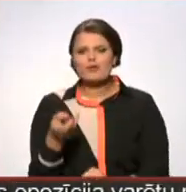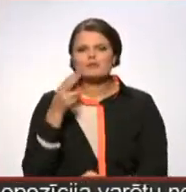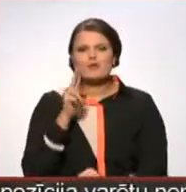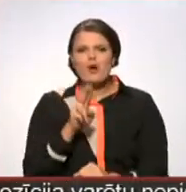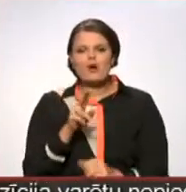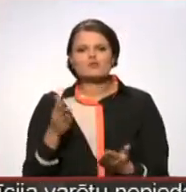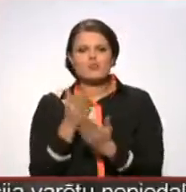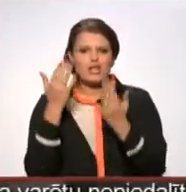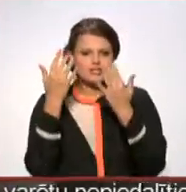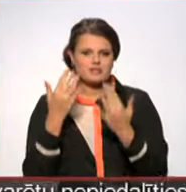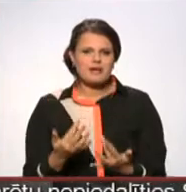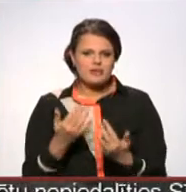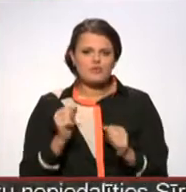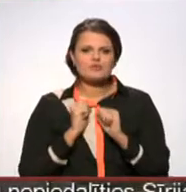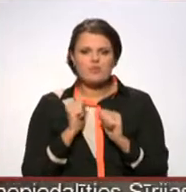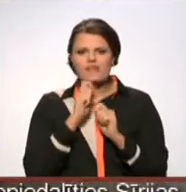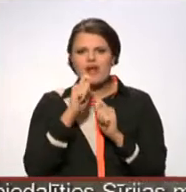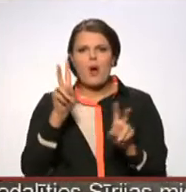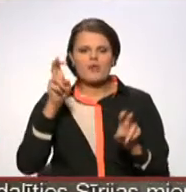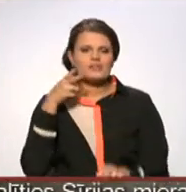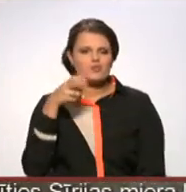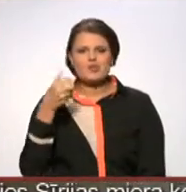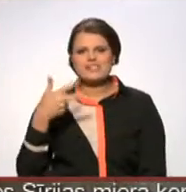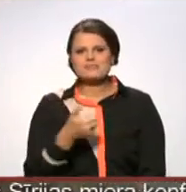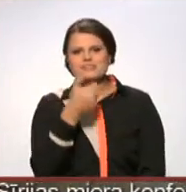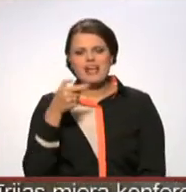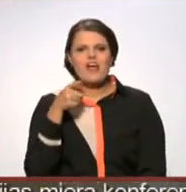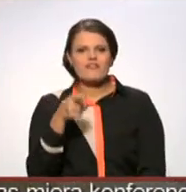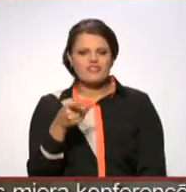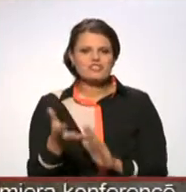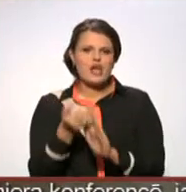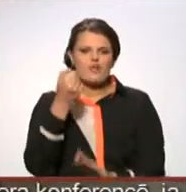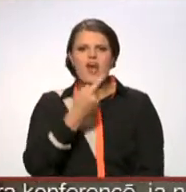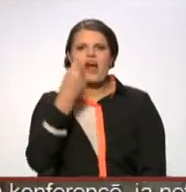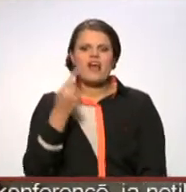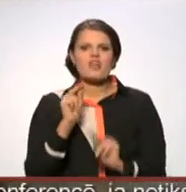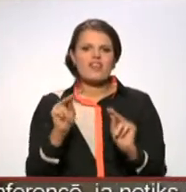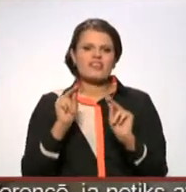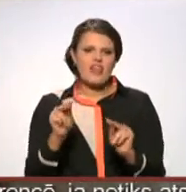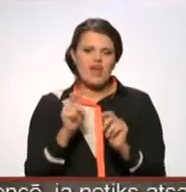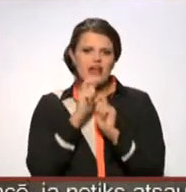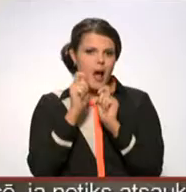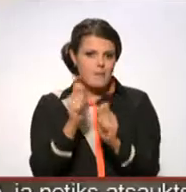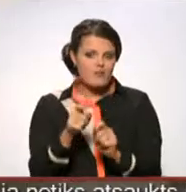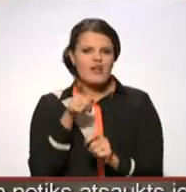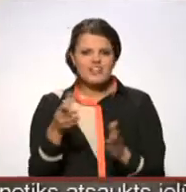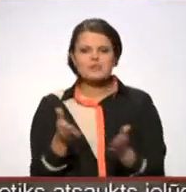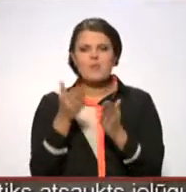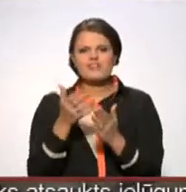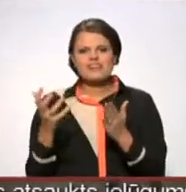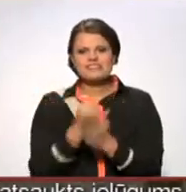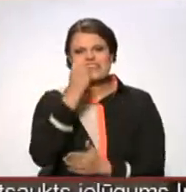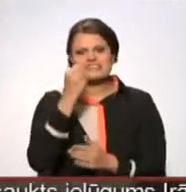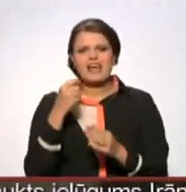sumināšanas pasākumā sporta laureāts 2013 viņš ieguva gada trenera apbalvojumu, un tas motivē